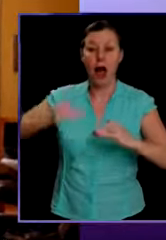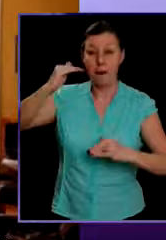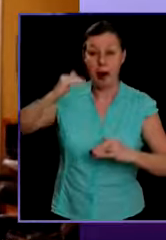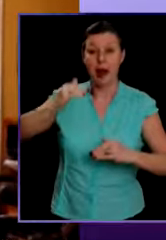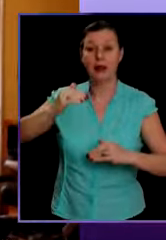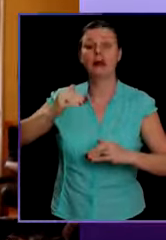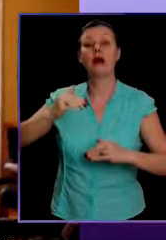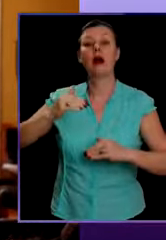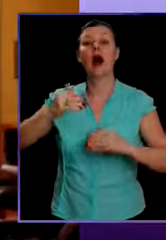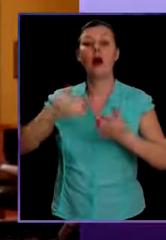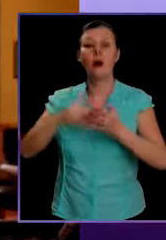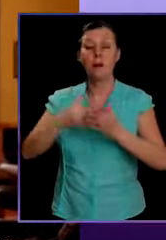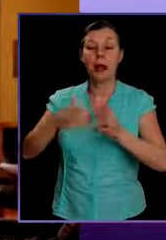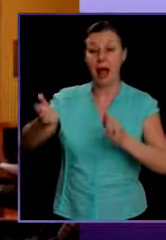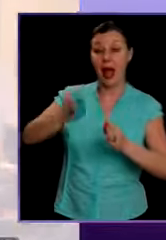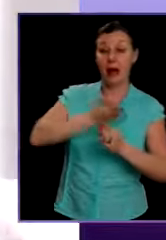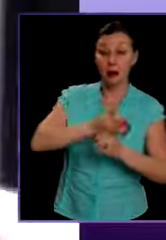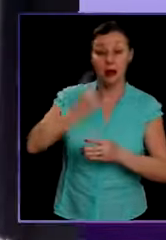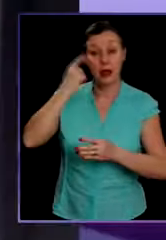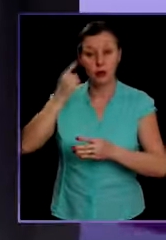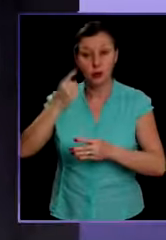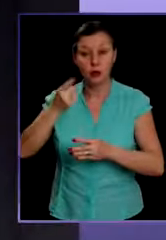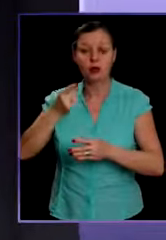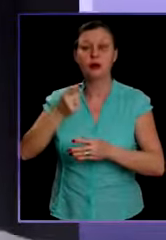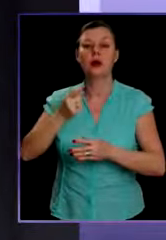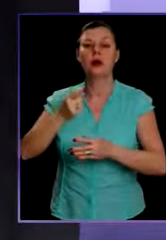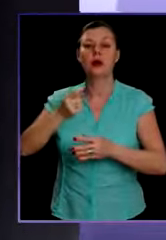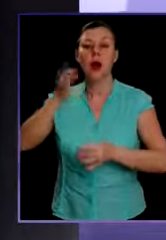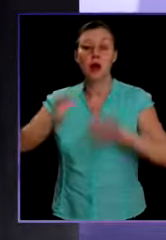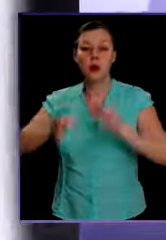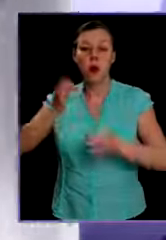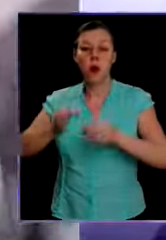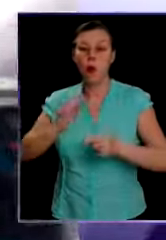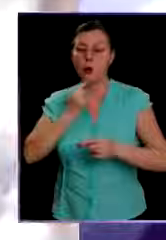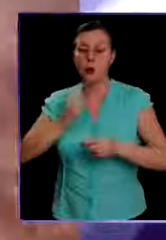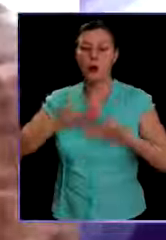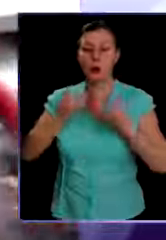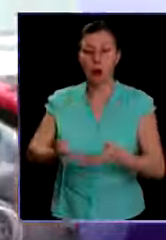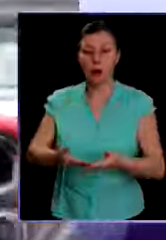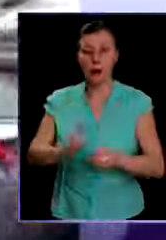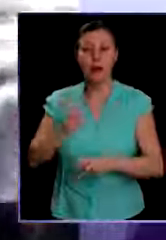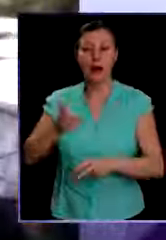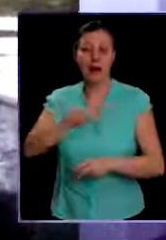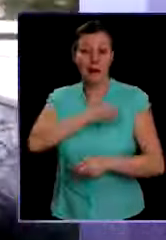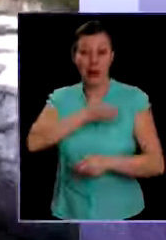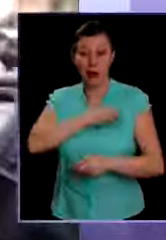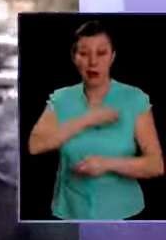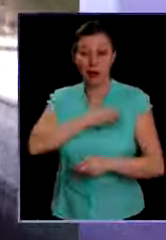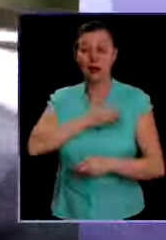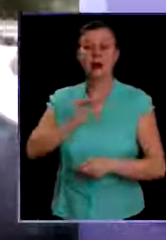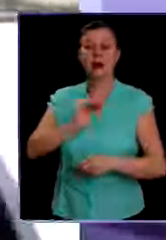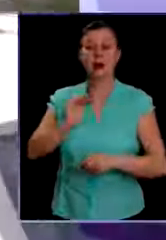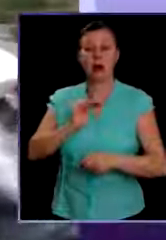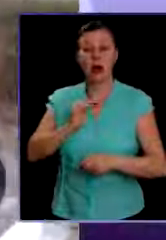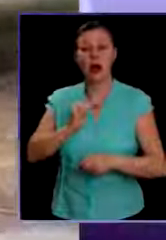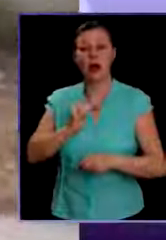a hipoglikémia bekövetkezése előtt be tudunk avatkozni szőlőcukorral, és ezért nem kell attól félnünk, hogy a gyerek olyan